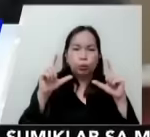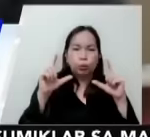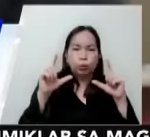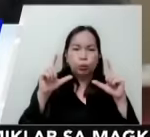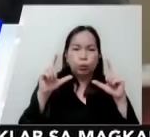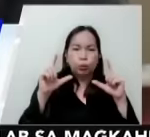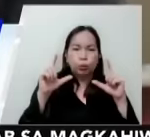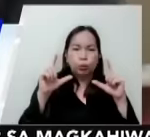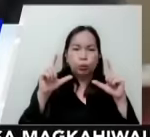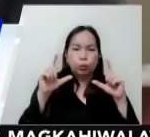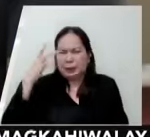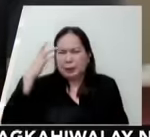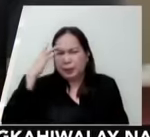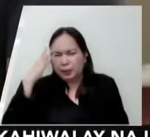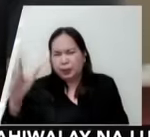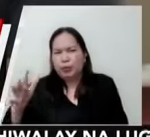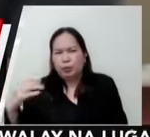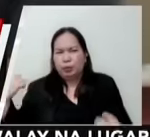magagaling. Sa laban na to,